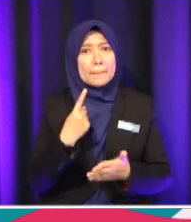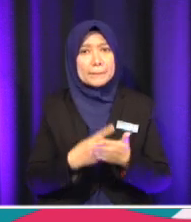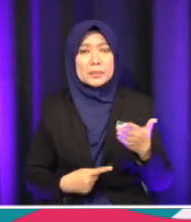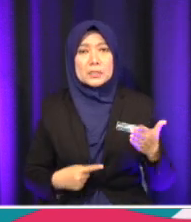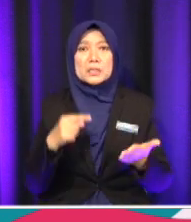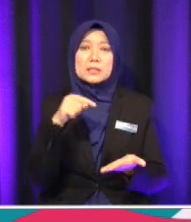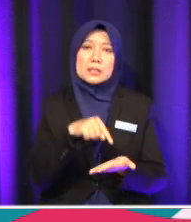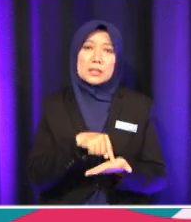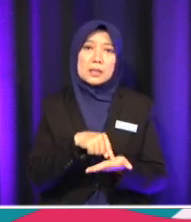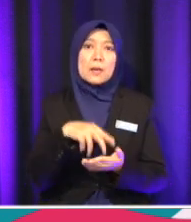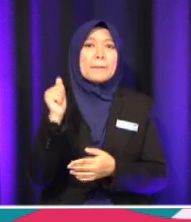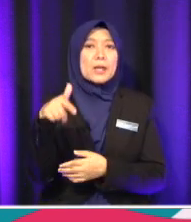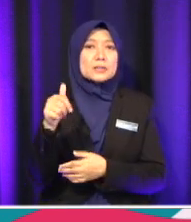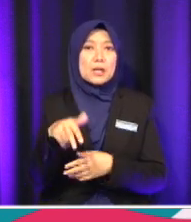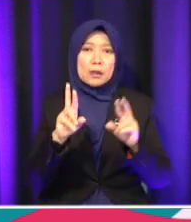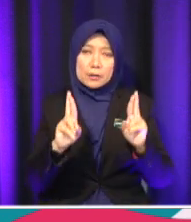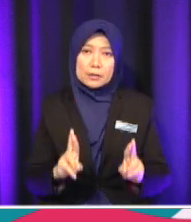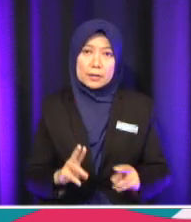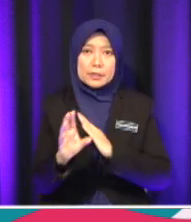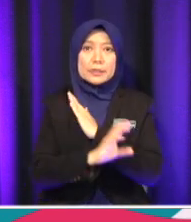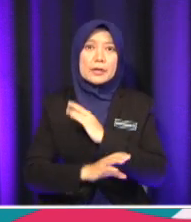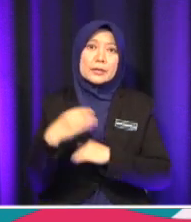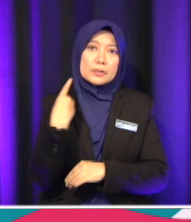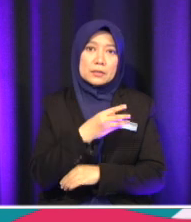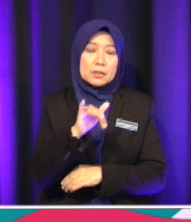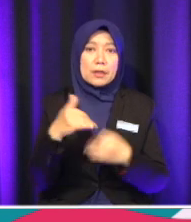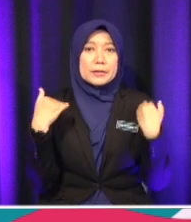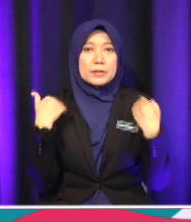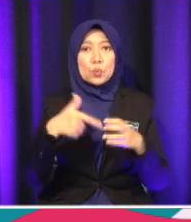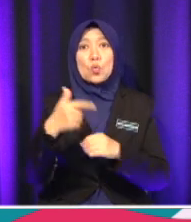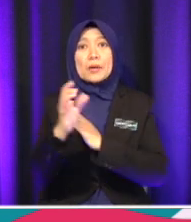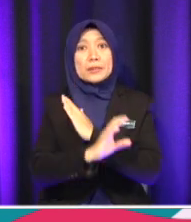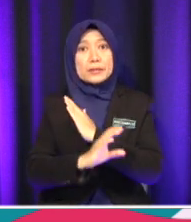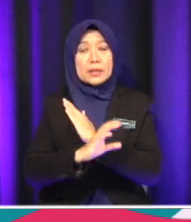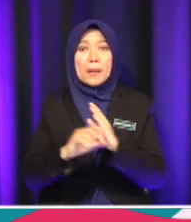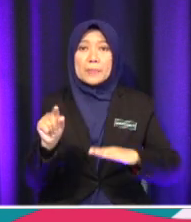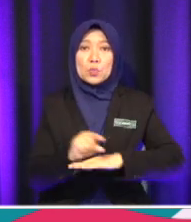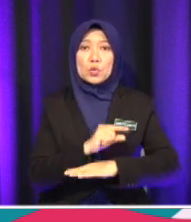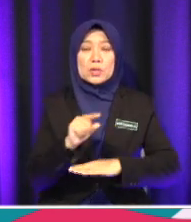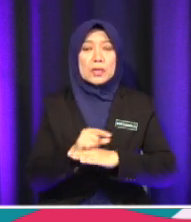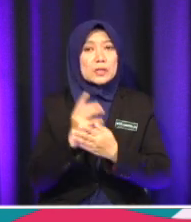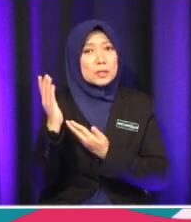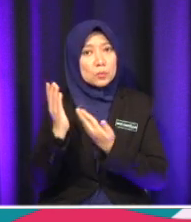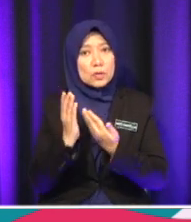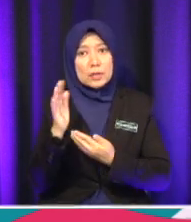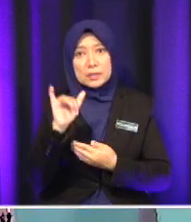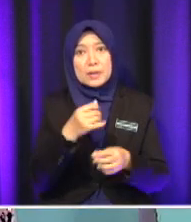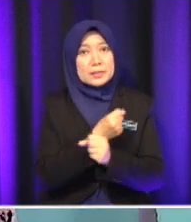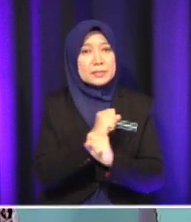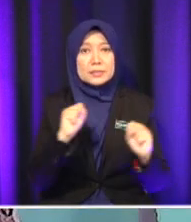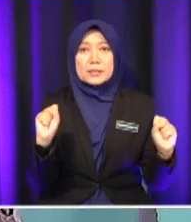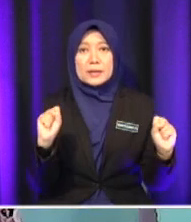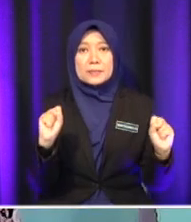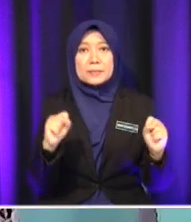ini perbelanjaan rakyat negara kita yang ada di luar negara yang menggunakan kemudahan-kemudahan yang disediakan